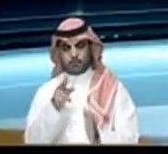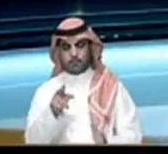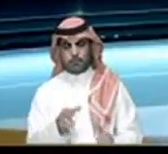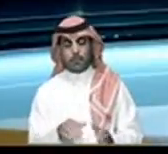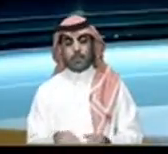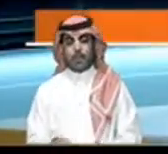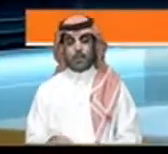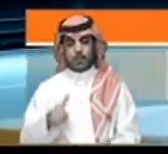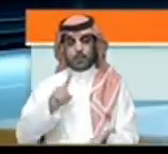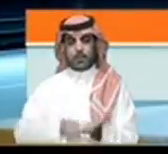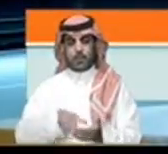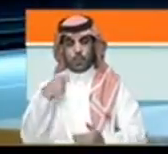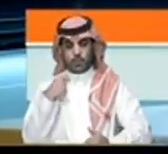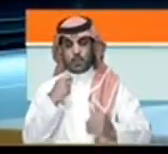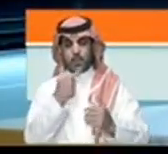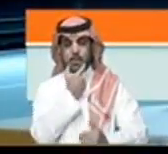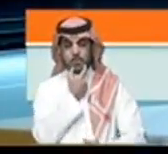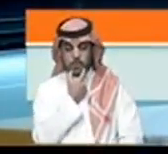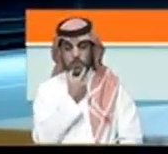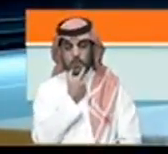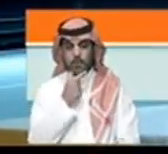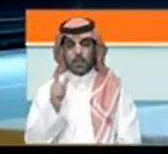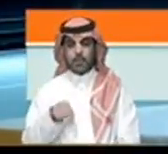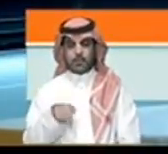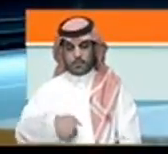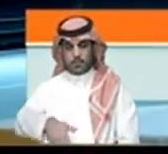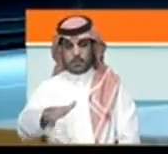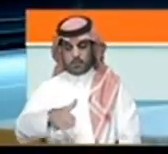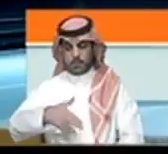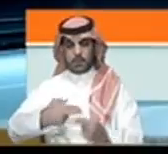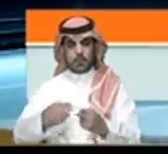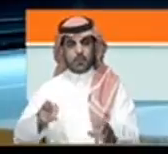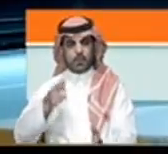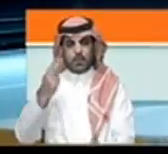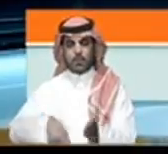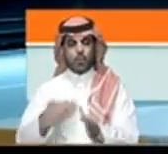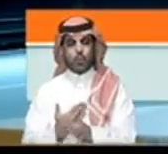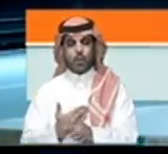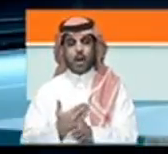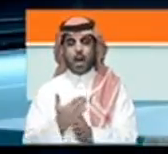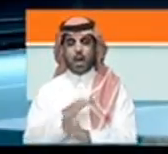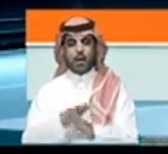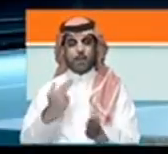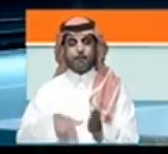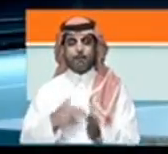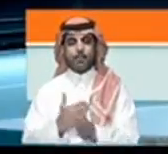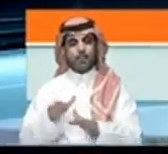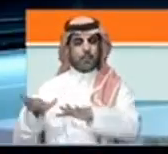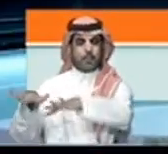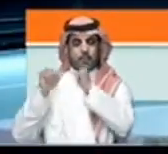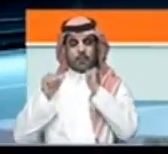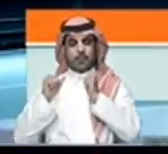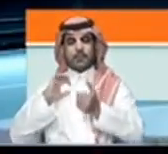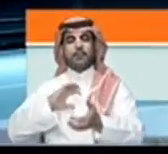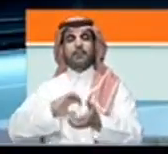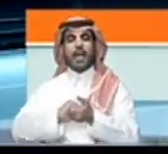اكد وزير الخارجيه البريطاني انه سيتخذ في مطلع اكتوبر المقبل ال قراره بشان خروج بلاده من الاتحاد